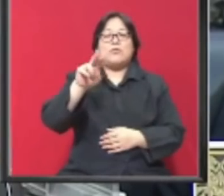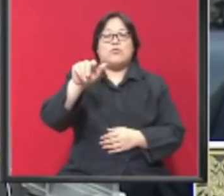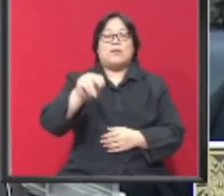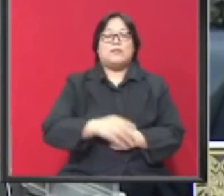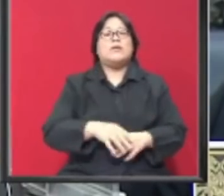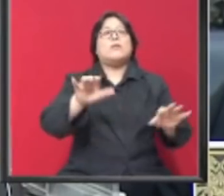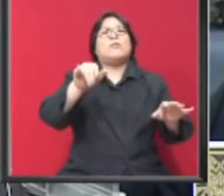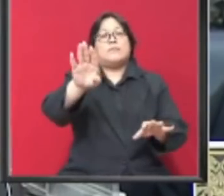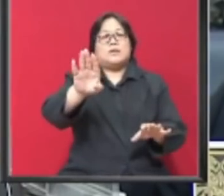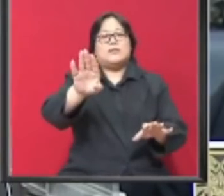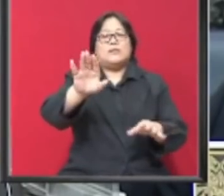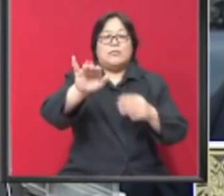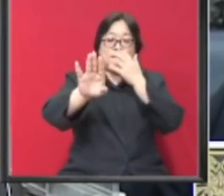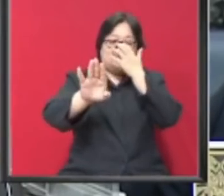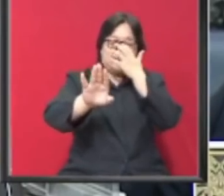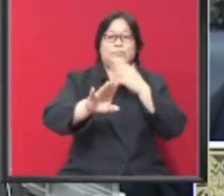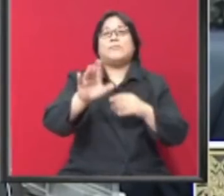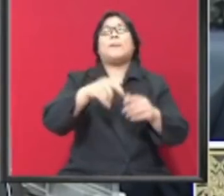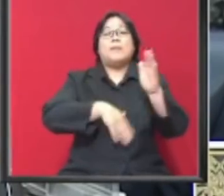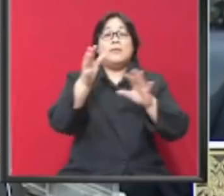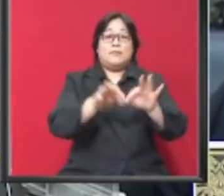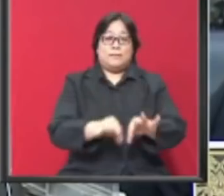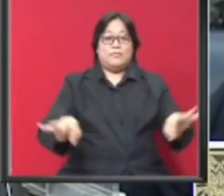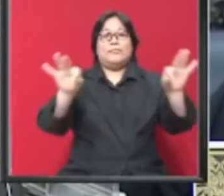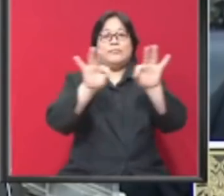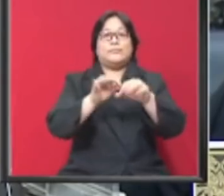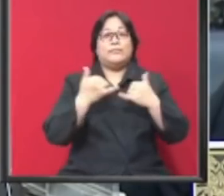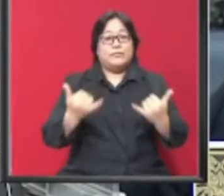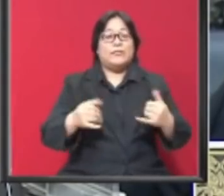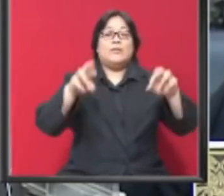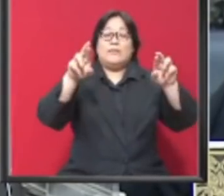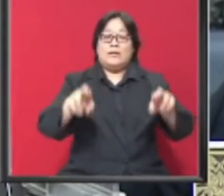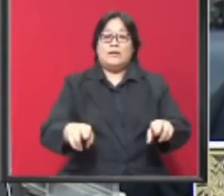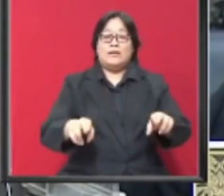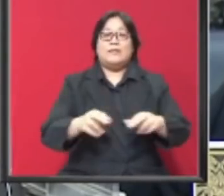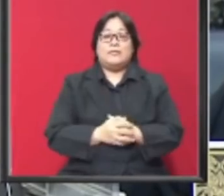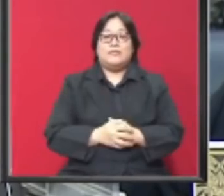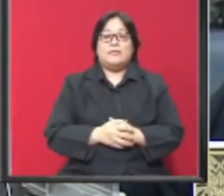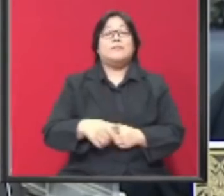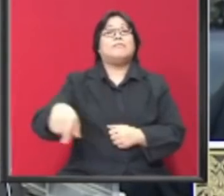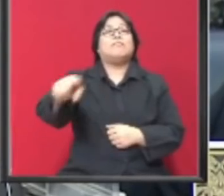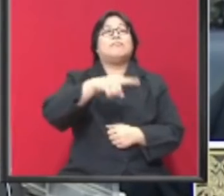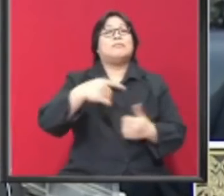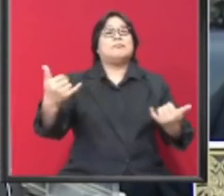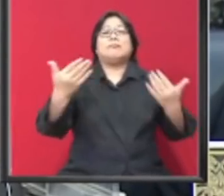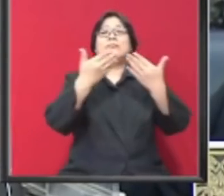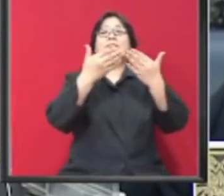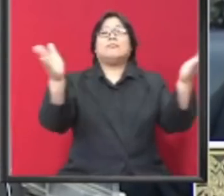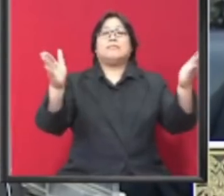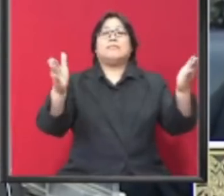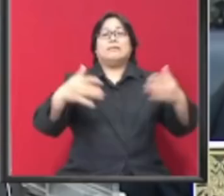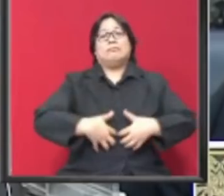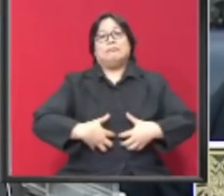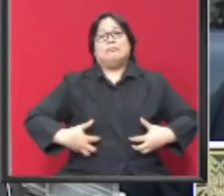nggak ngomong Yang lebih Yang lebih utama ada rakyat ialah bracket terdedah kepada